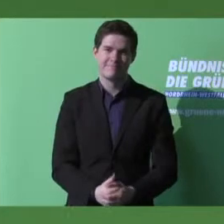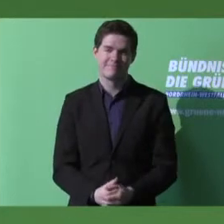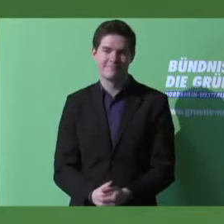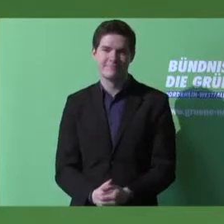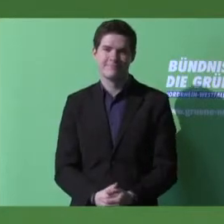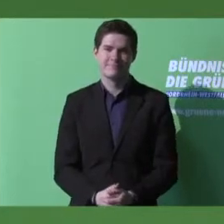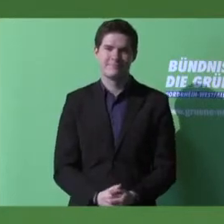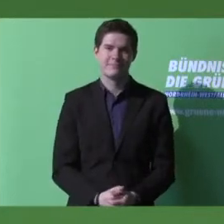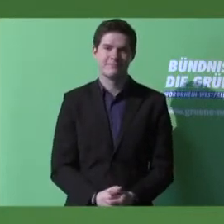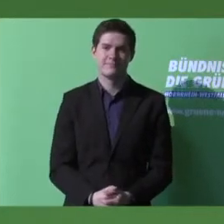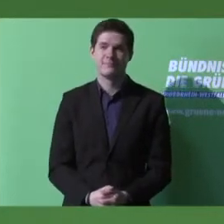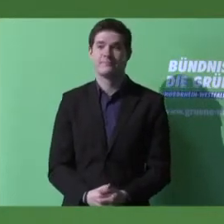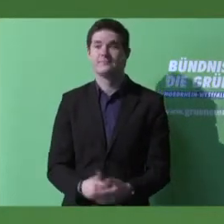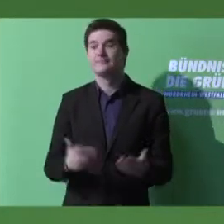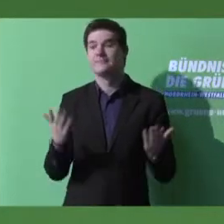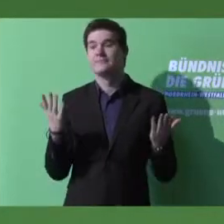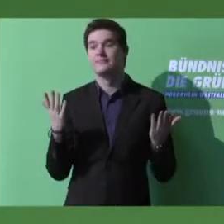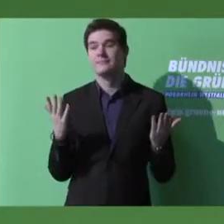Und